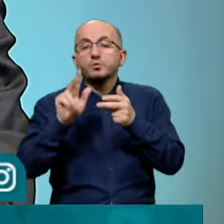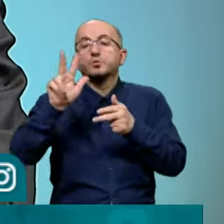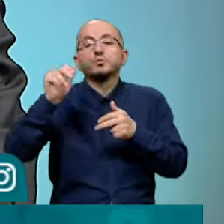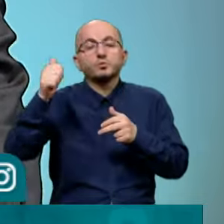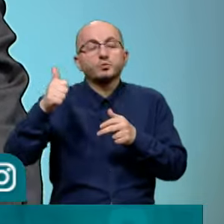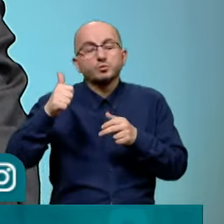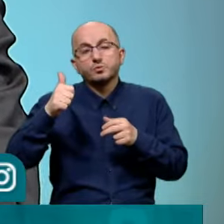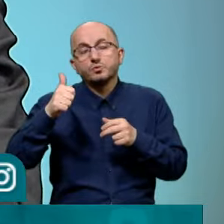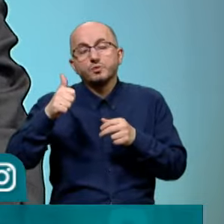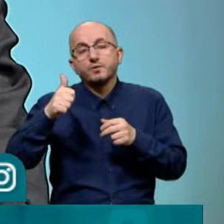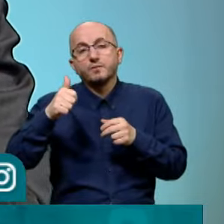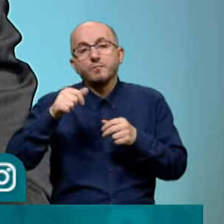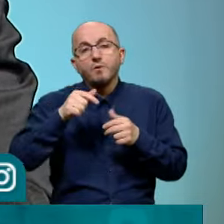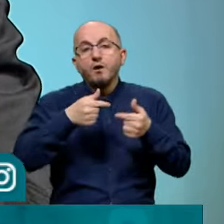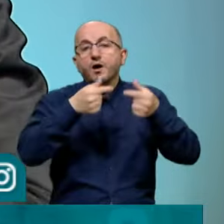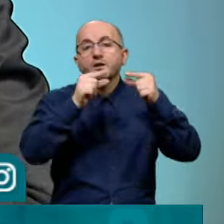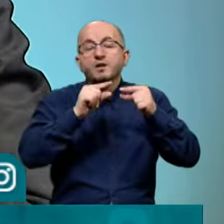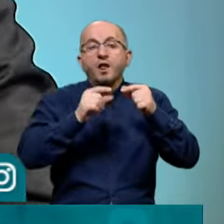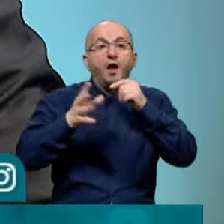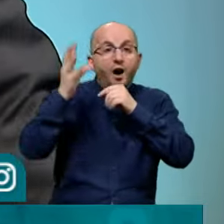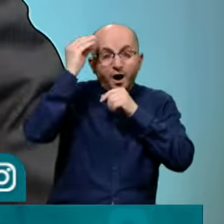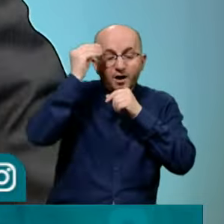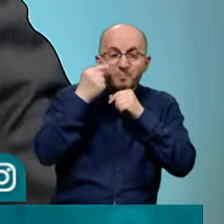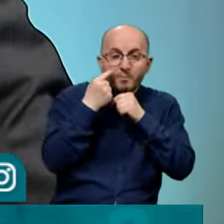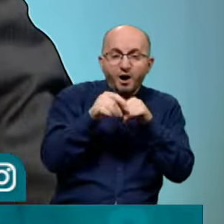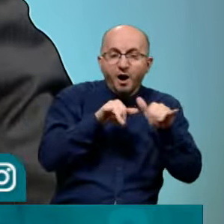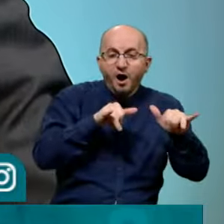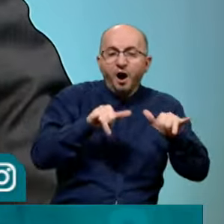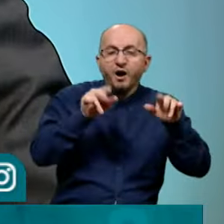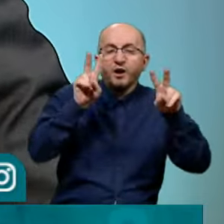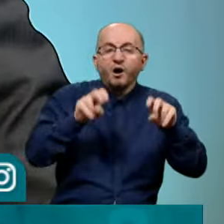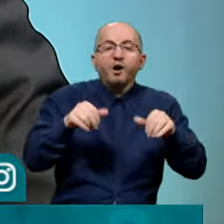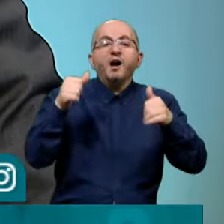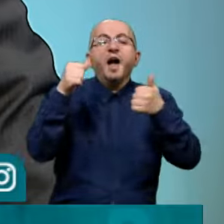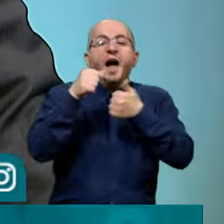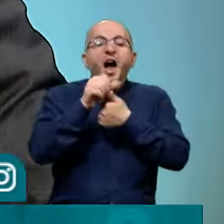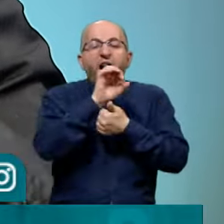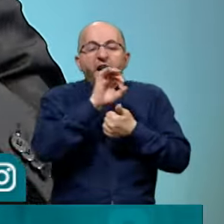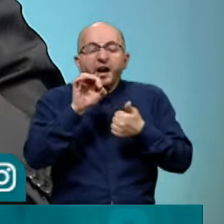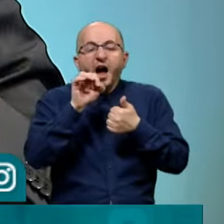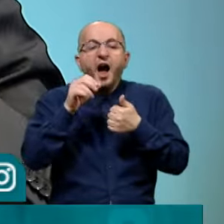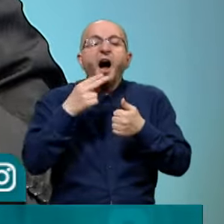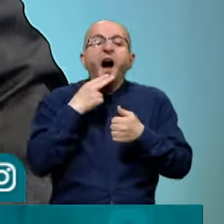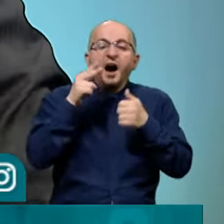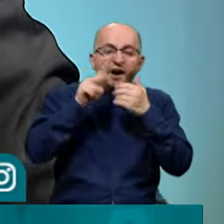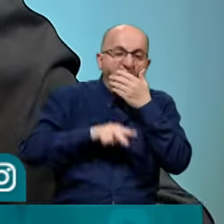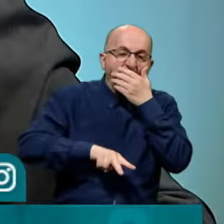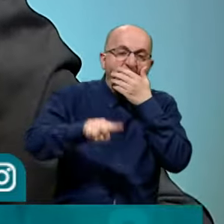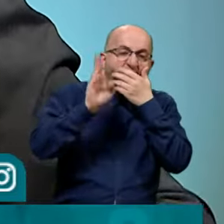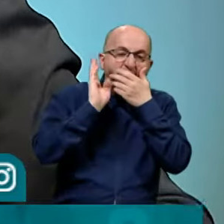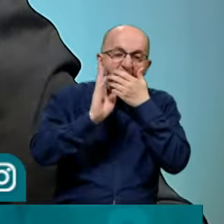3 gün. İşte bu hadisleri ulema bakıyor şimdi, aynı konu. Mahremsiz hanımın sefere gitmesi konu bir.